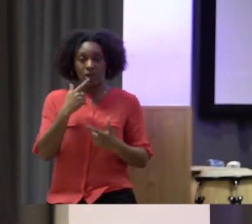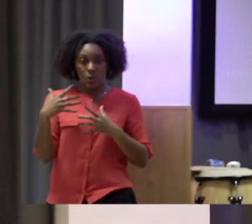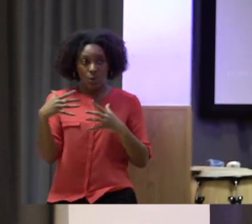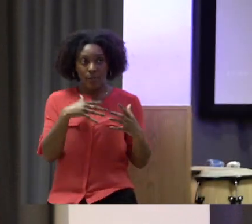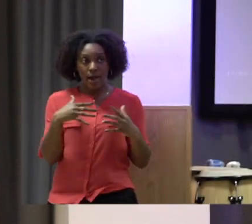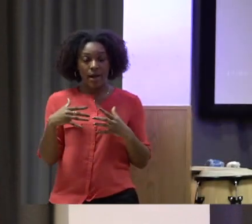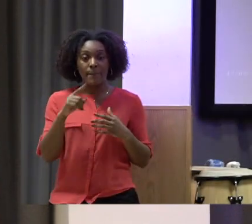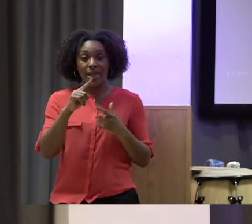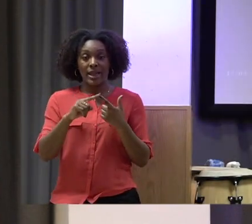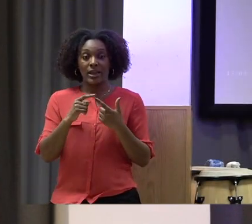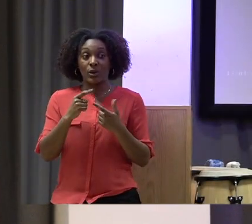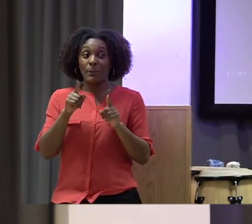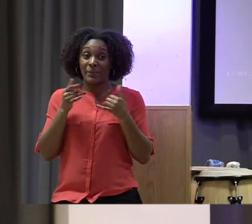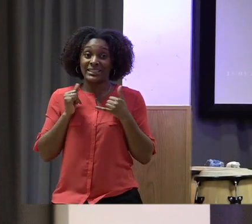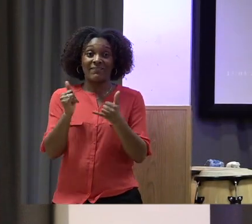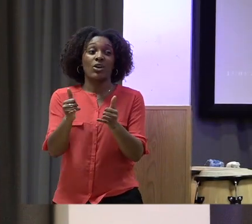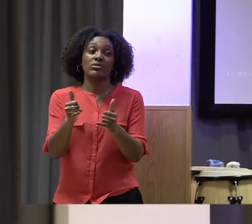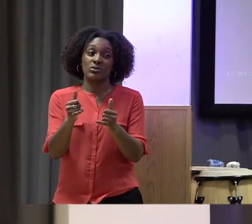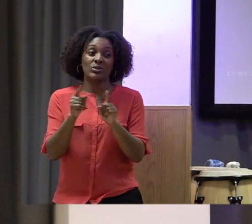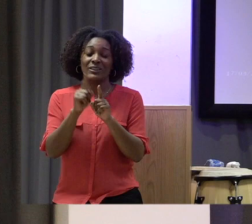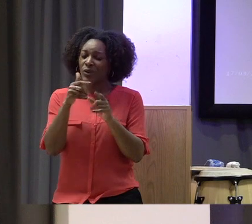aussi la réalité de la persévérance.